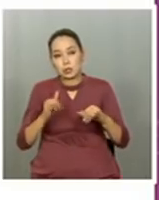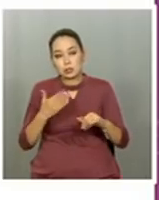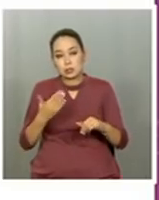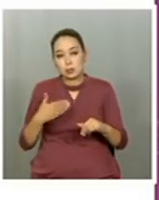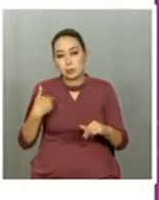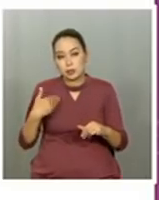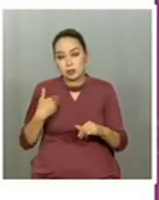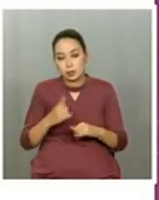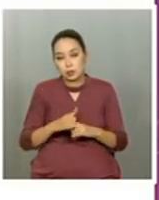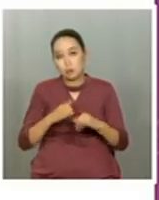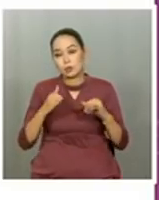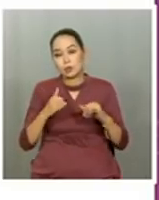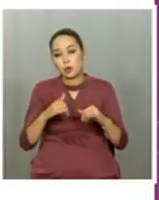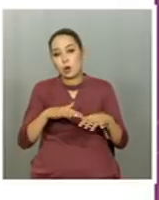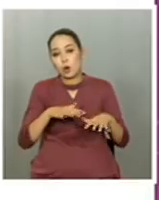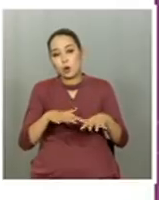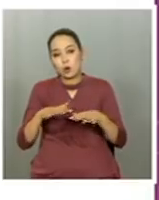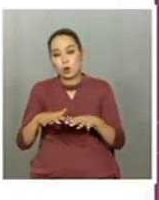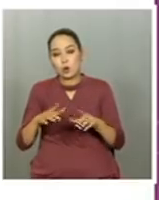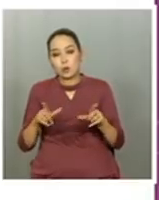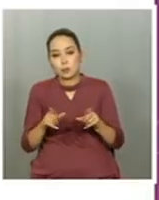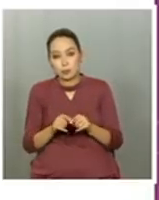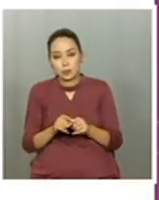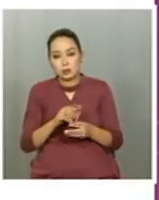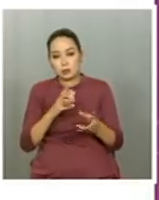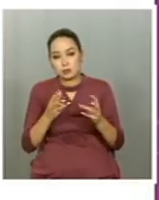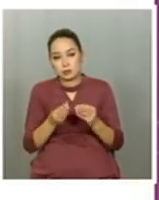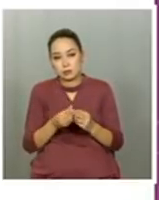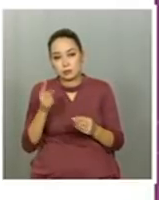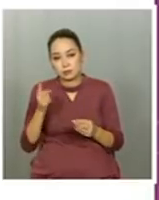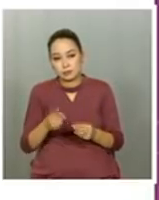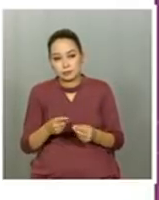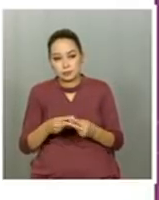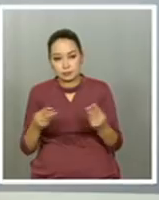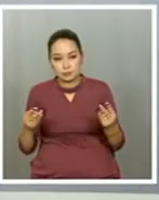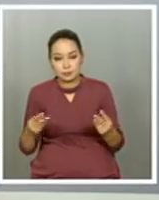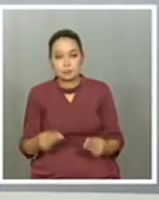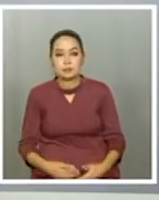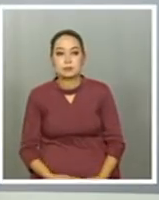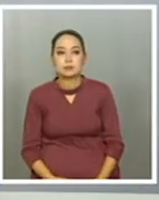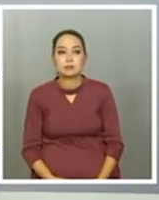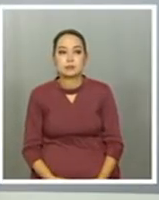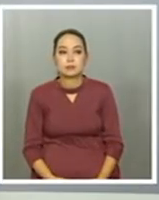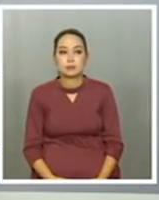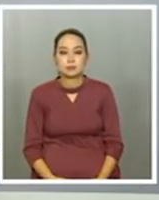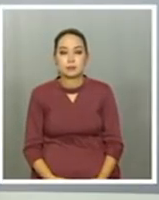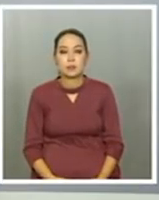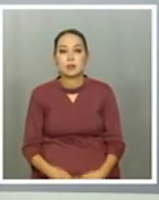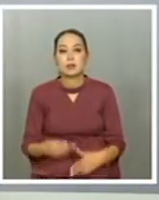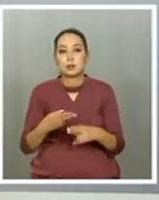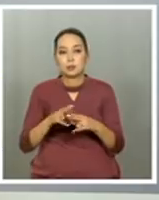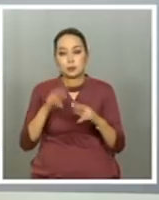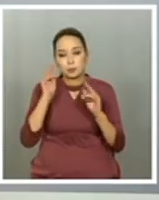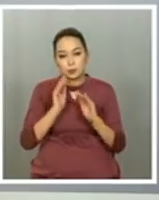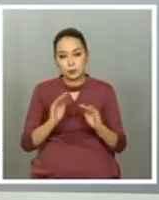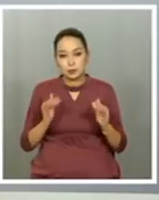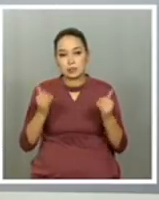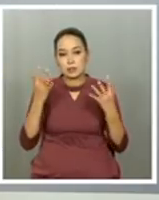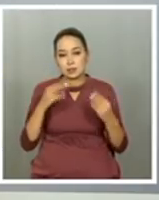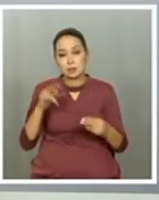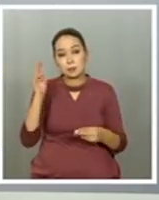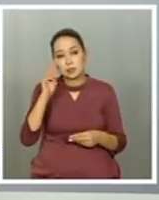ұлғайтуды объективтің негізгі ұлғайтуына бөлгенге тең. Сонымен оқушылар, бүгінгі сабағымызда